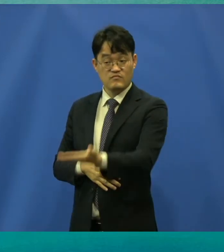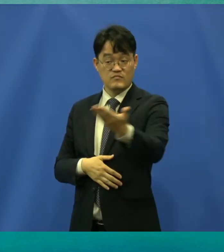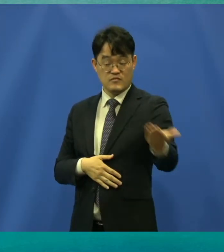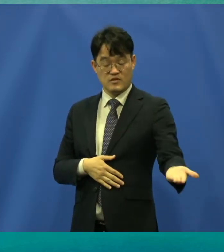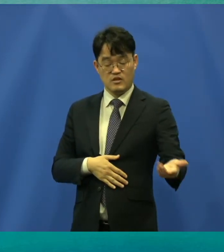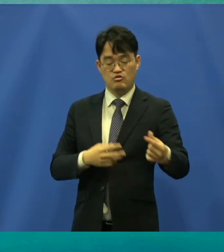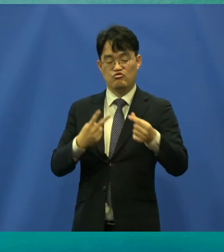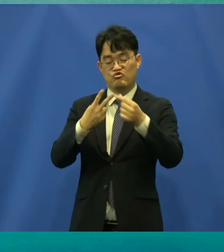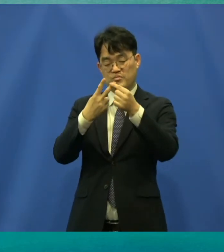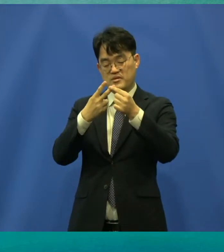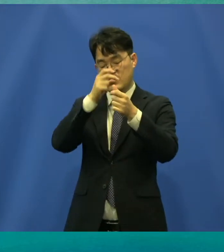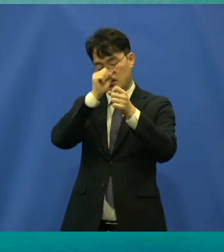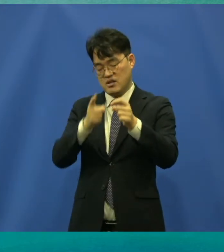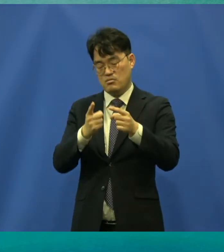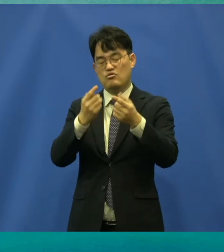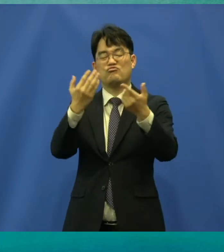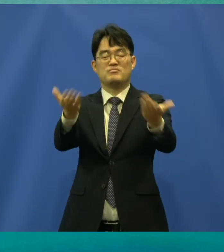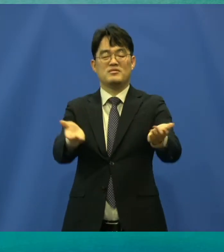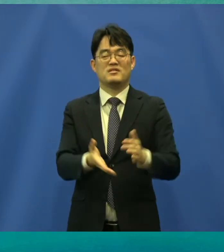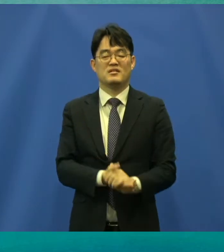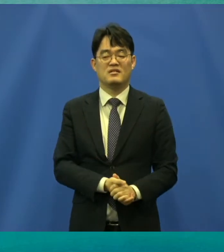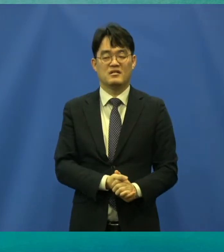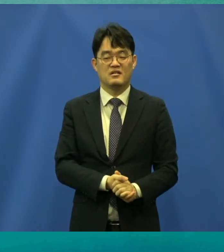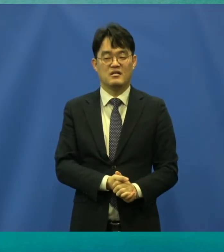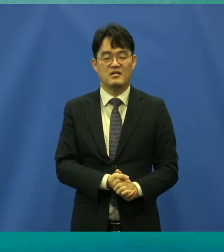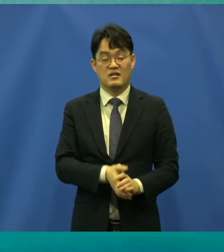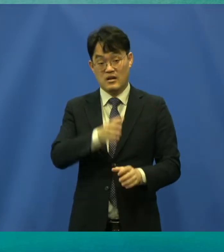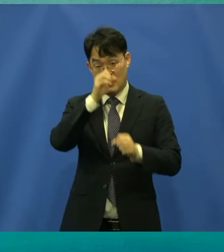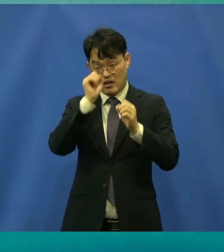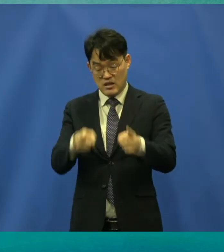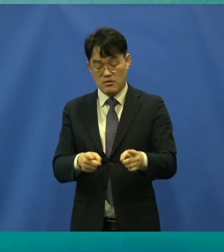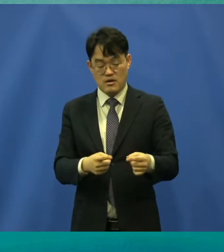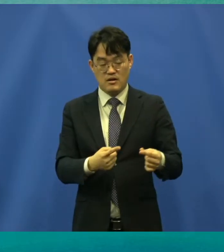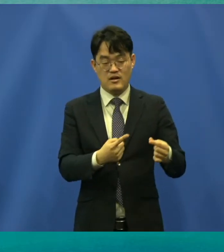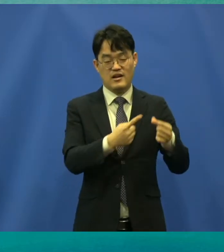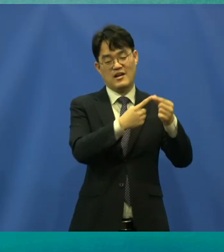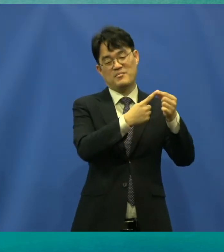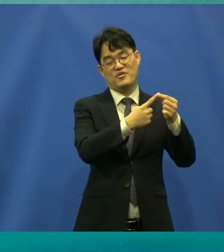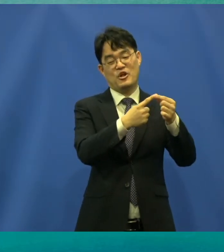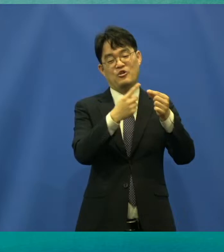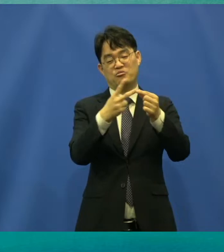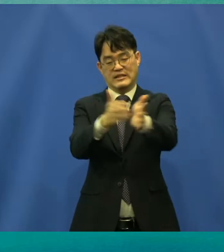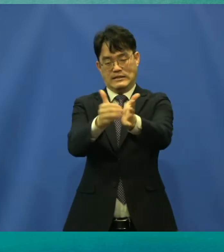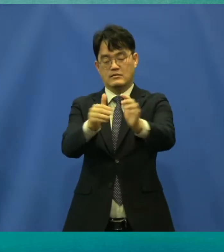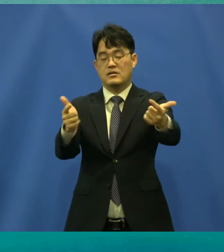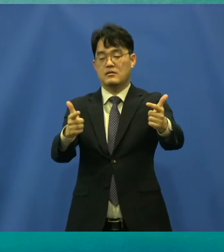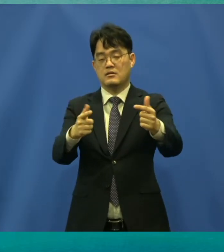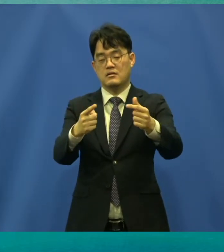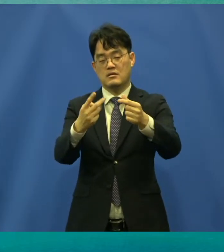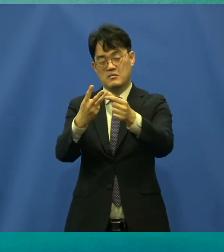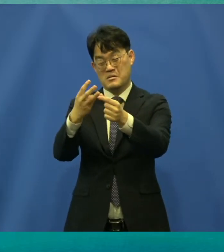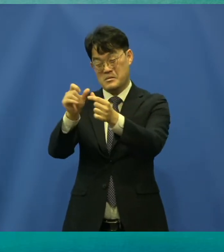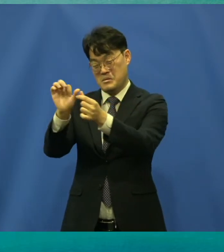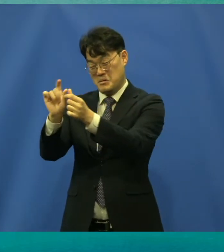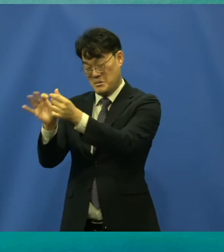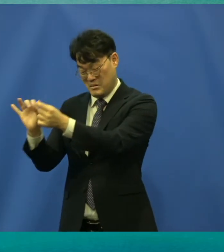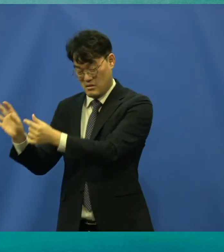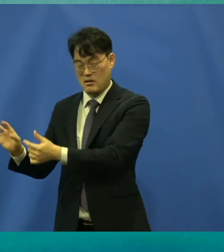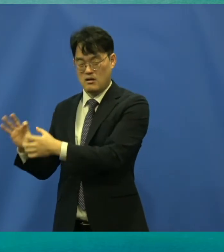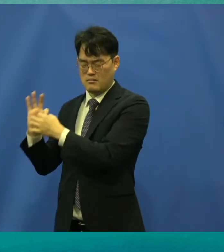주십니다. 기회를 한 번, 두 번 주시는 게 아니라 100번, 1000번도 주십니다. 그 말은 하나님은